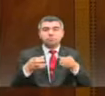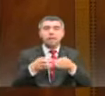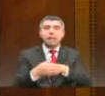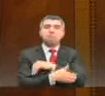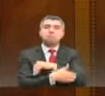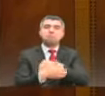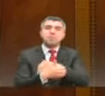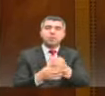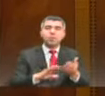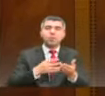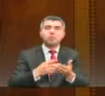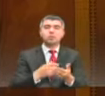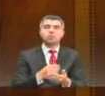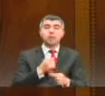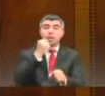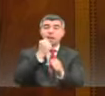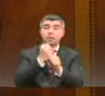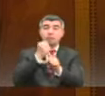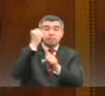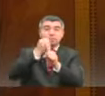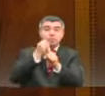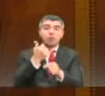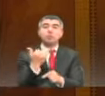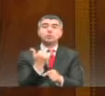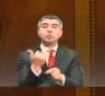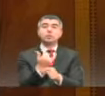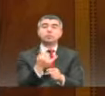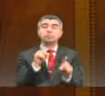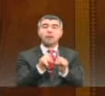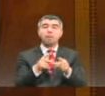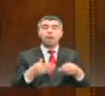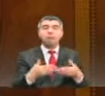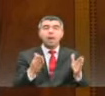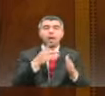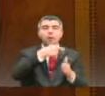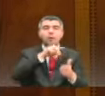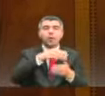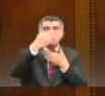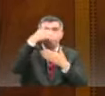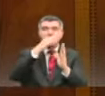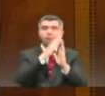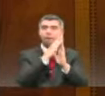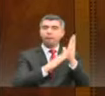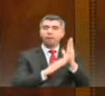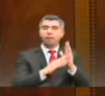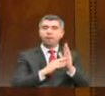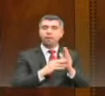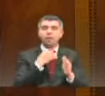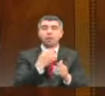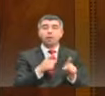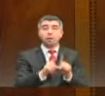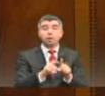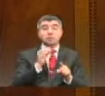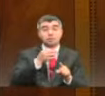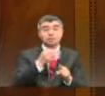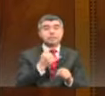والتهميش، وهي من الأوراش المهمة التي فتحتها بلادنا منذ فترة وكان لها تأثير إيجابي، لكن نحتاج